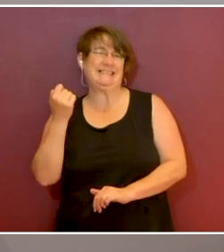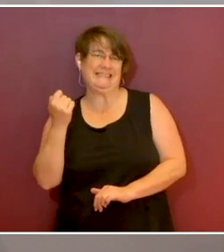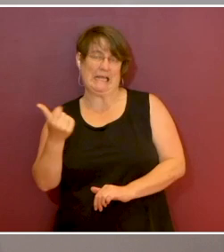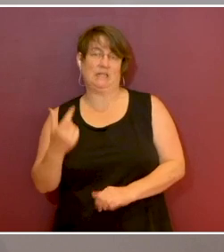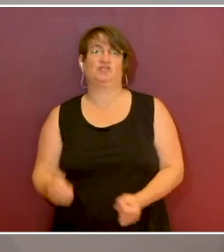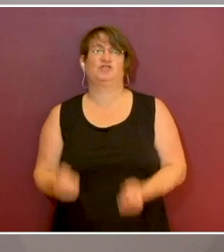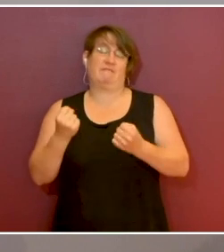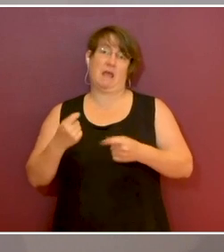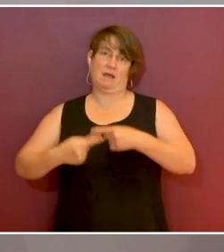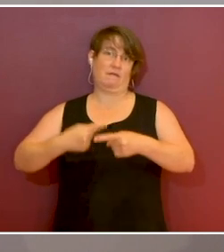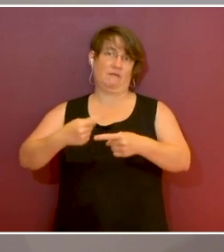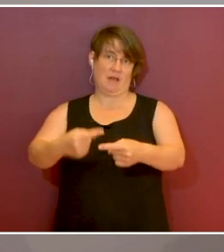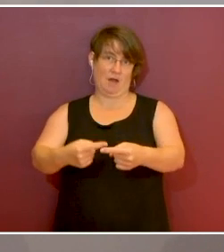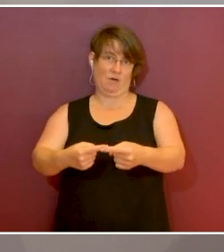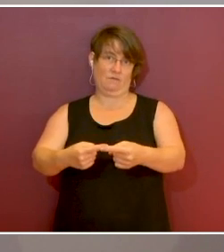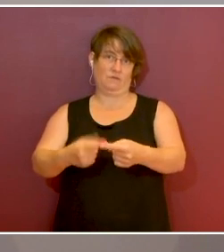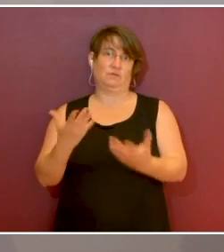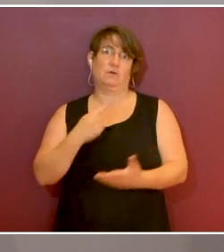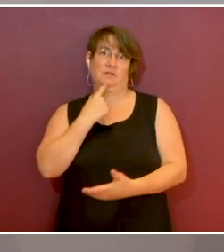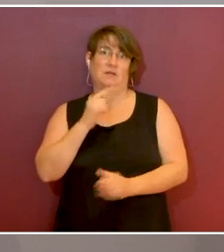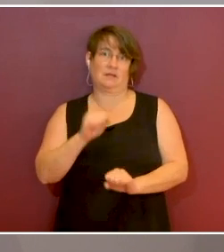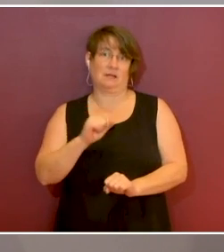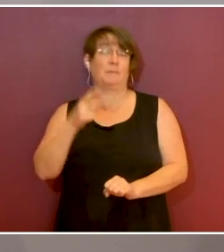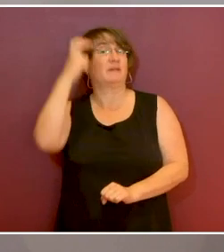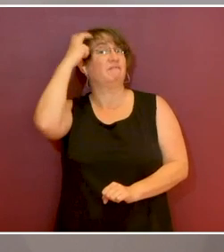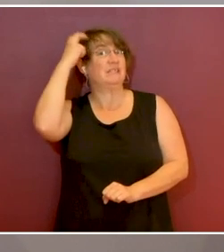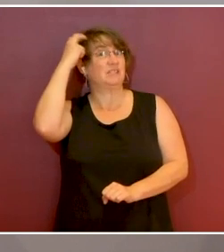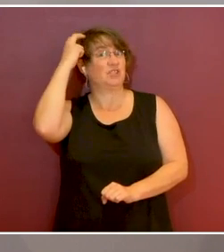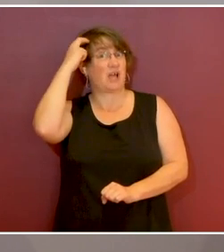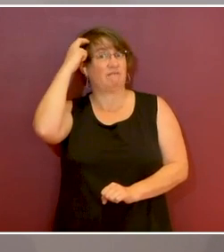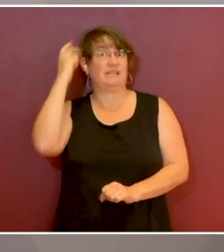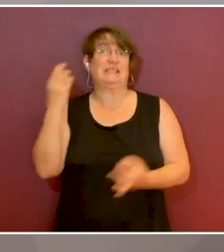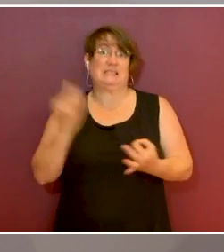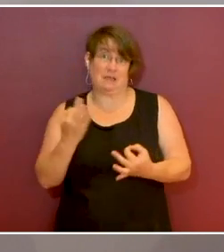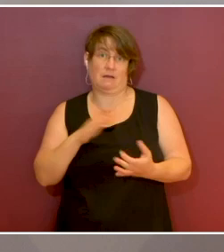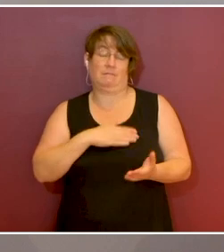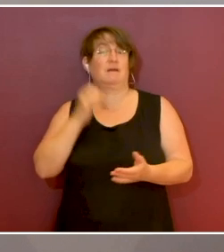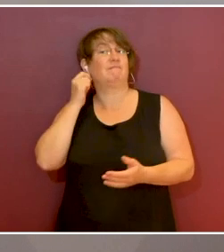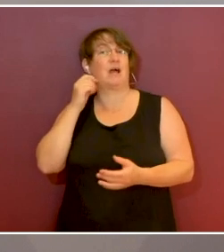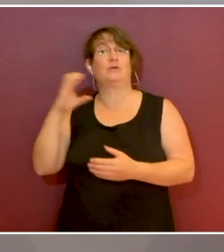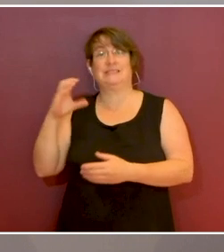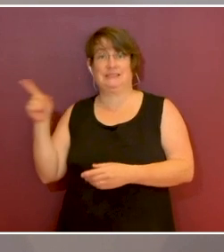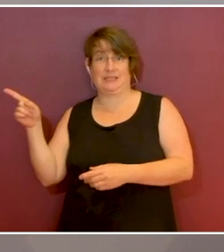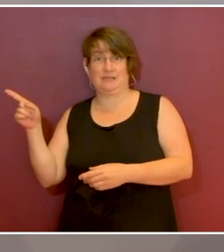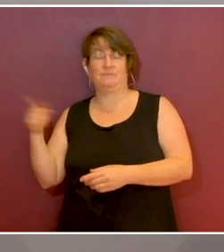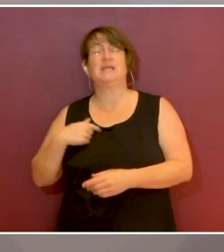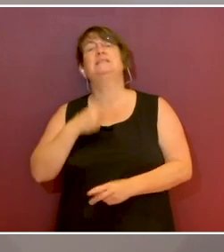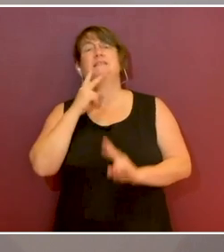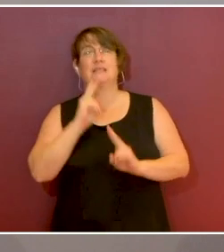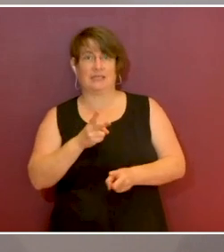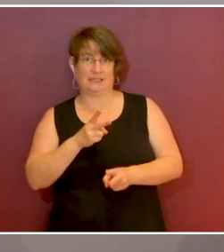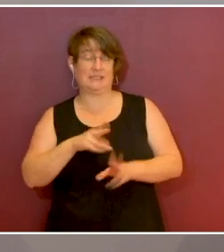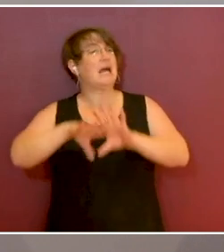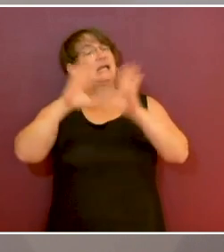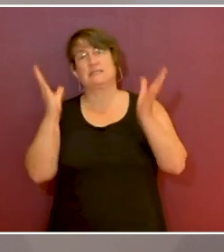die wissenschaftliche Interpretation überlasse ich Frau Professor Ziesek. Es ist genau richtig, dass man einschränkend sagen muss, wir können natürlich nichts